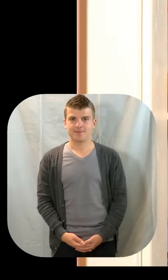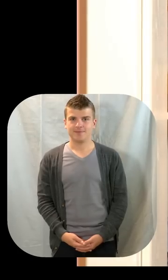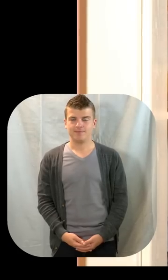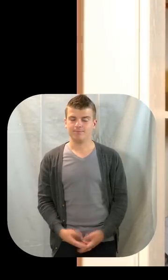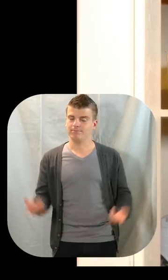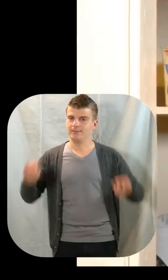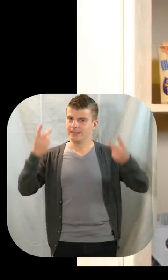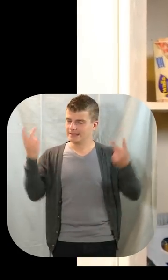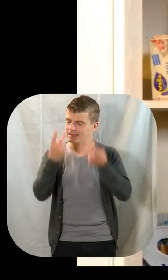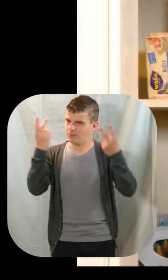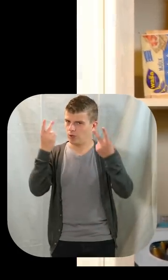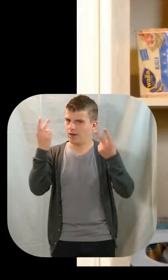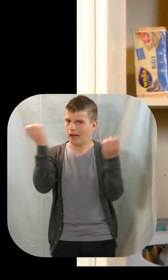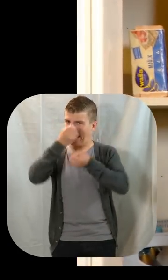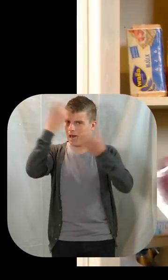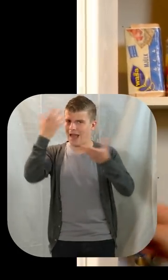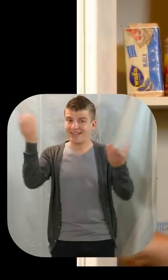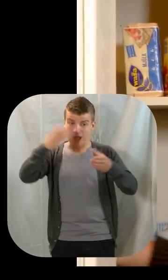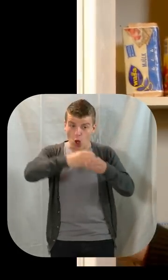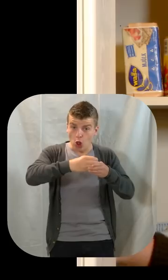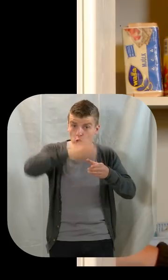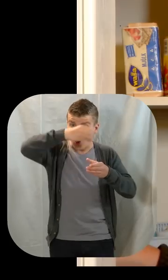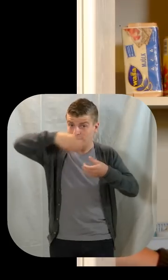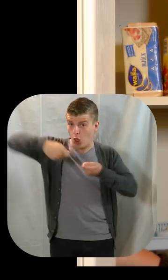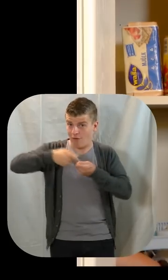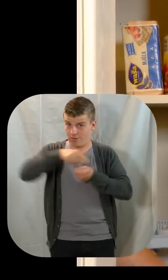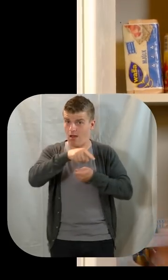Und natürlich, ganz klar, Dosenöffner nicht vergessen.